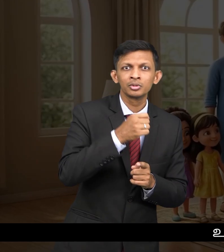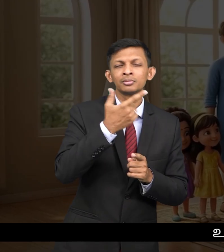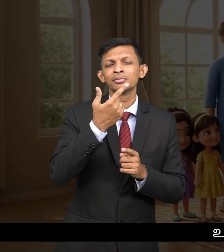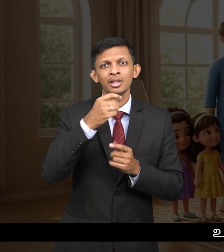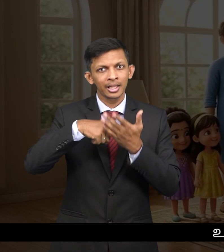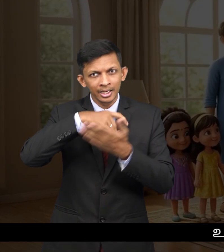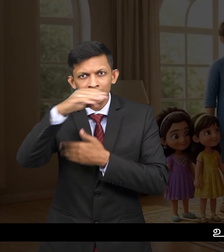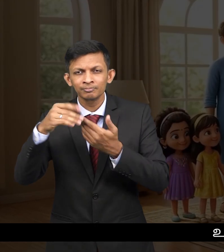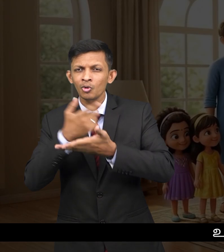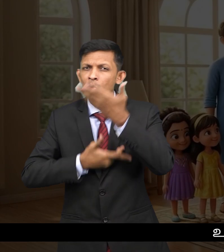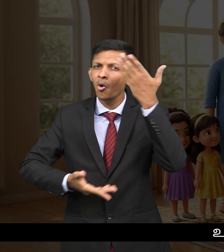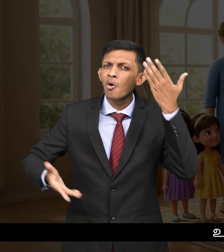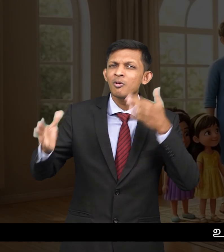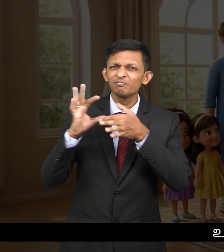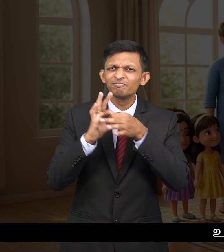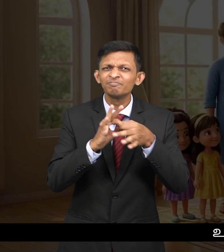உருவாக்கினாள்.